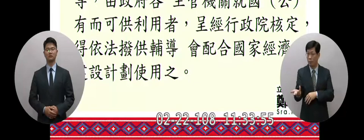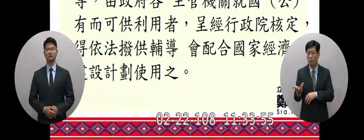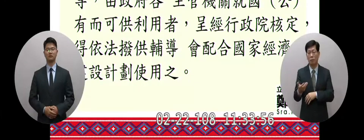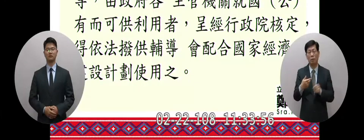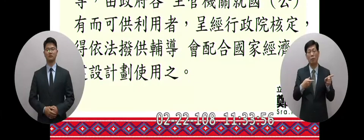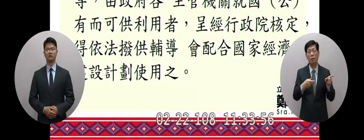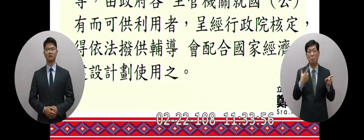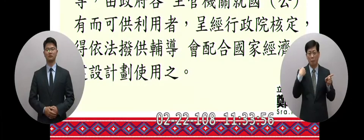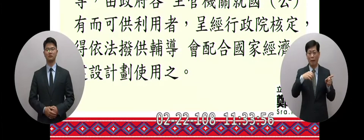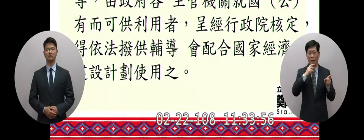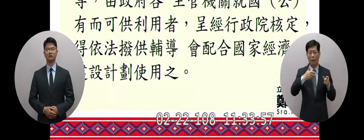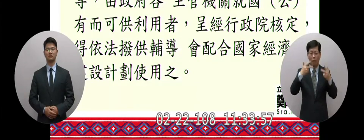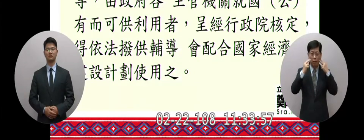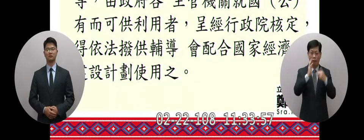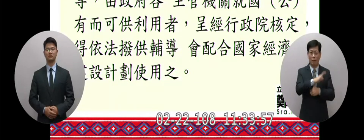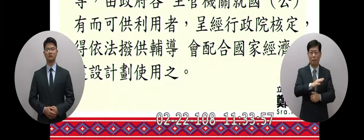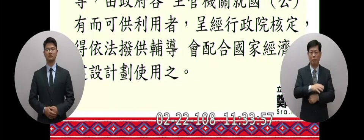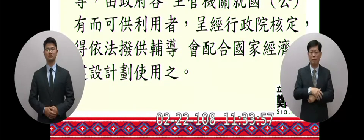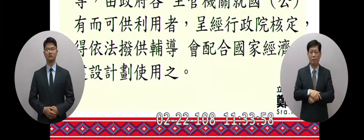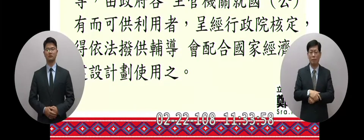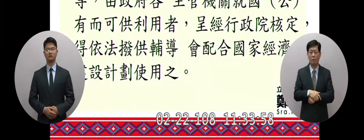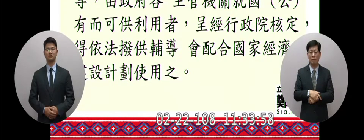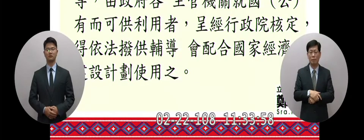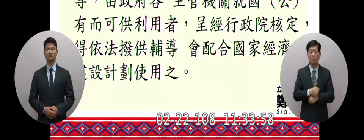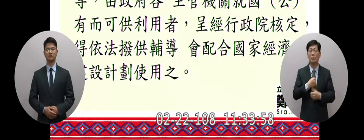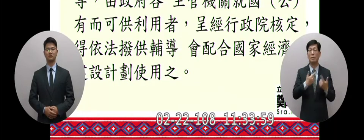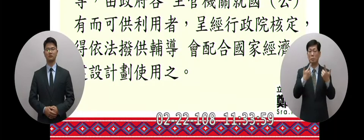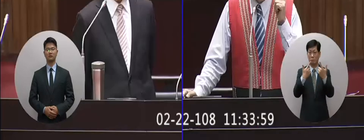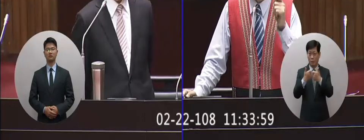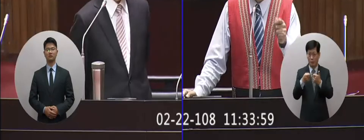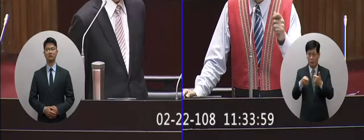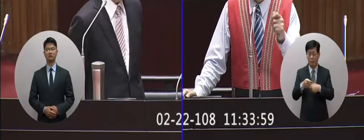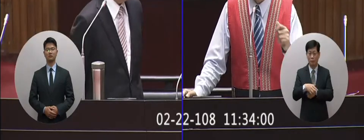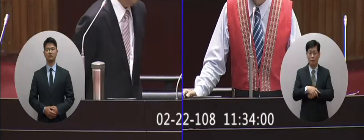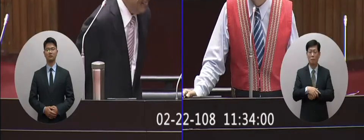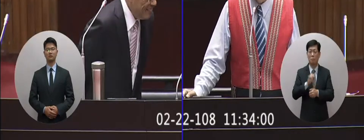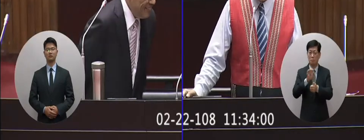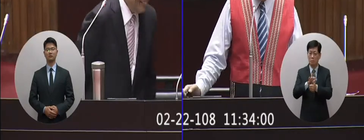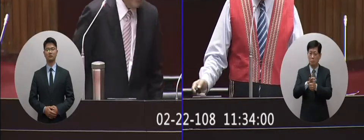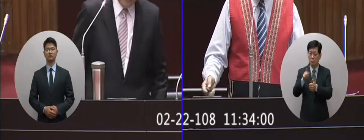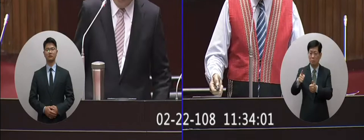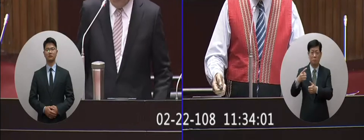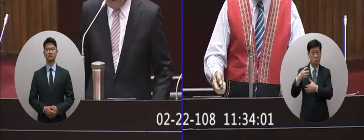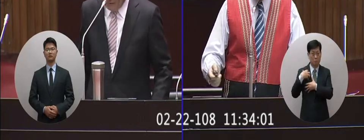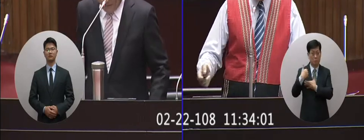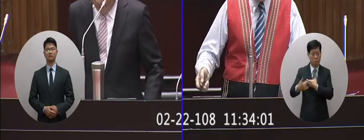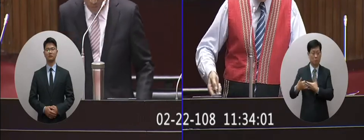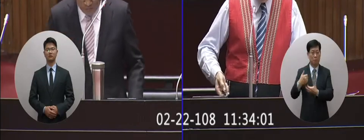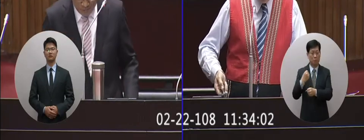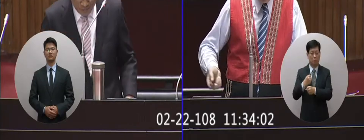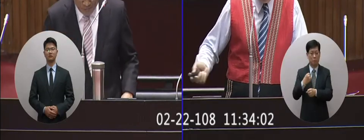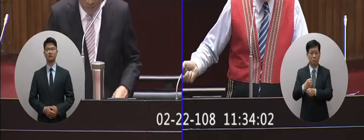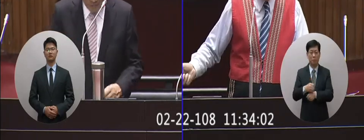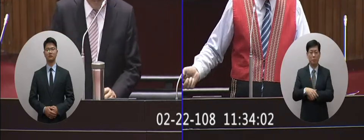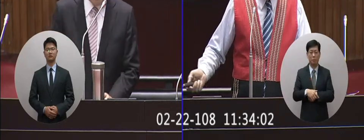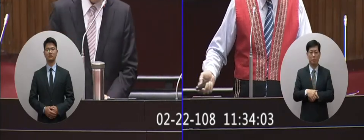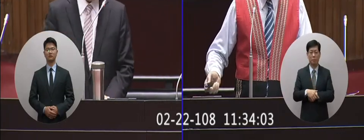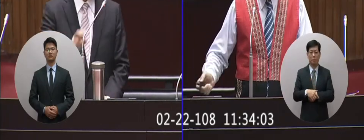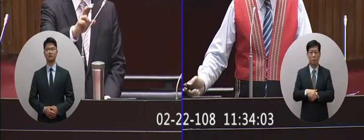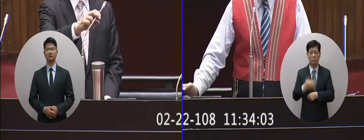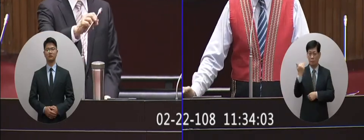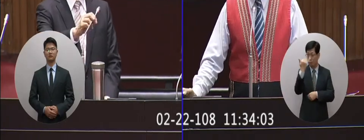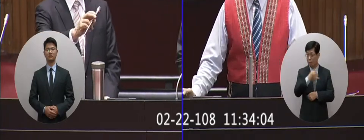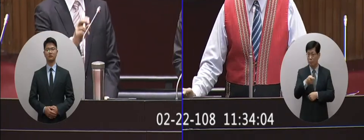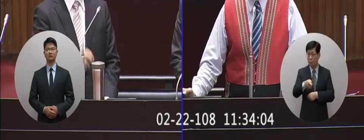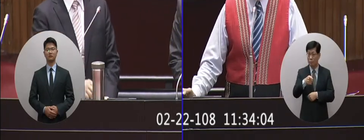很多都是原住民族的土地，是为了要辅导就业。但是呢，我们看这个